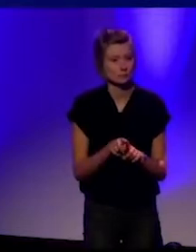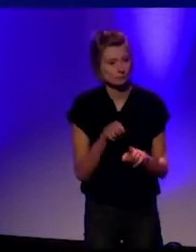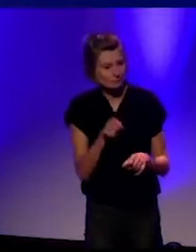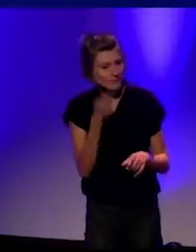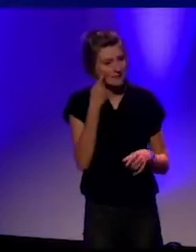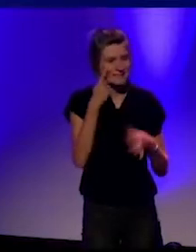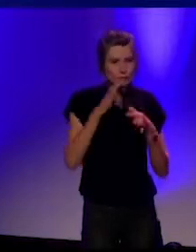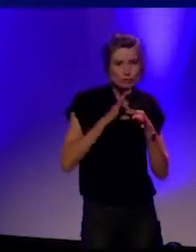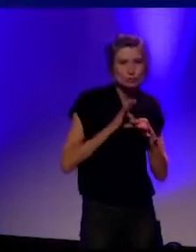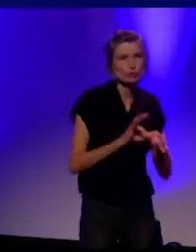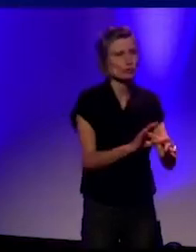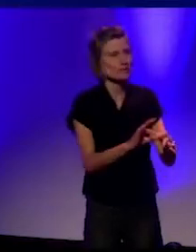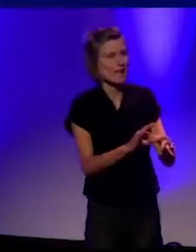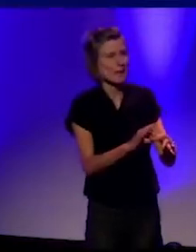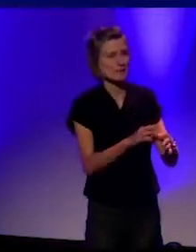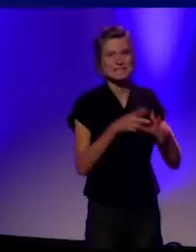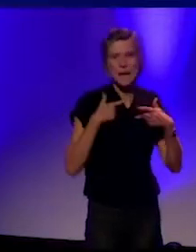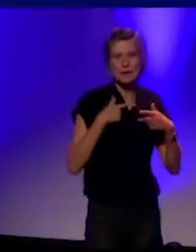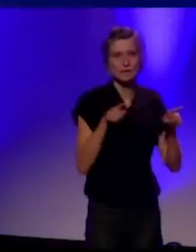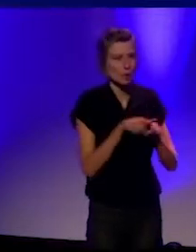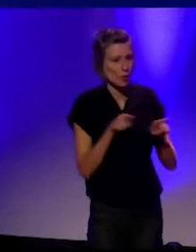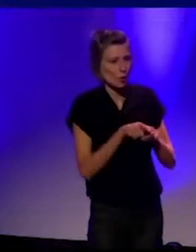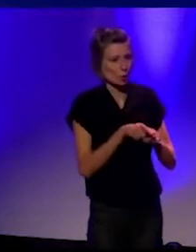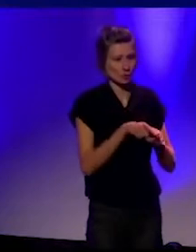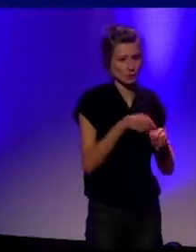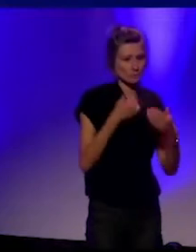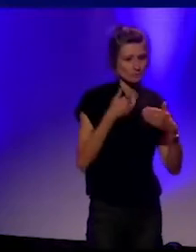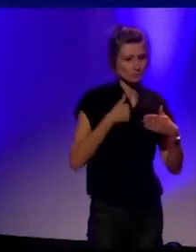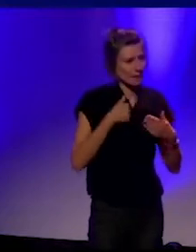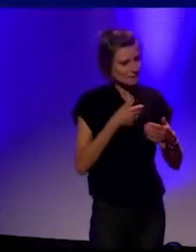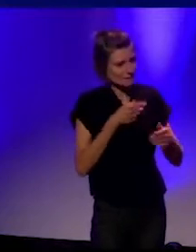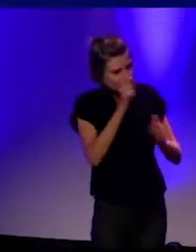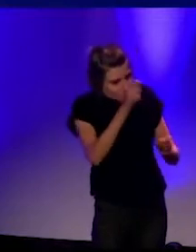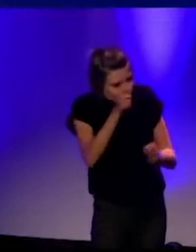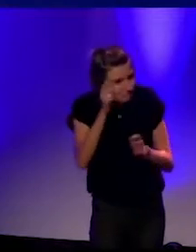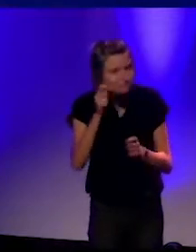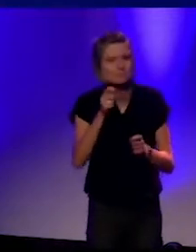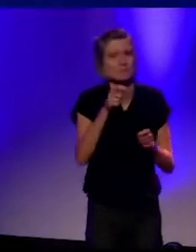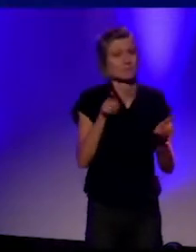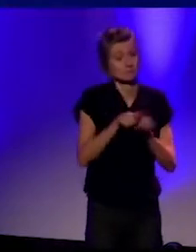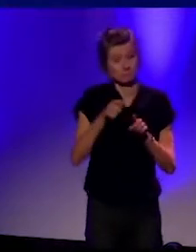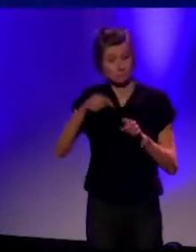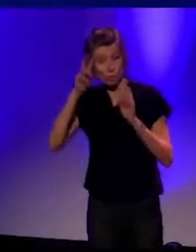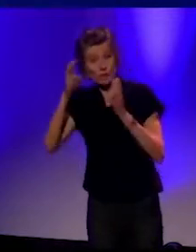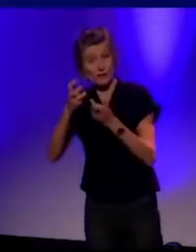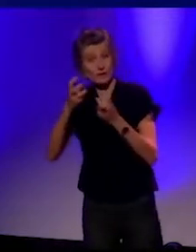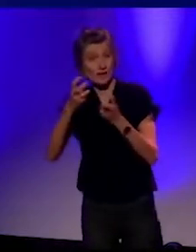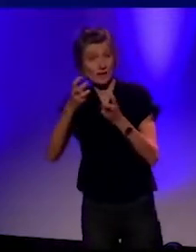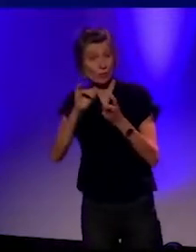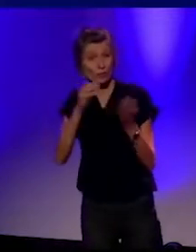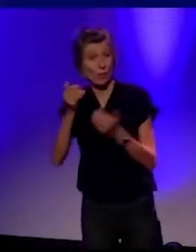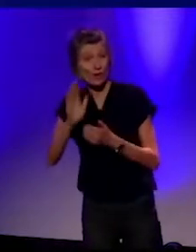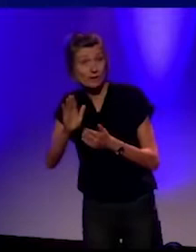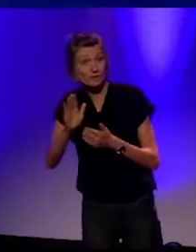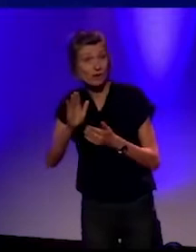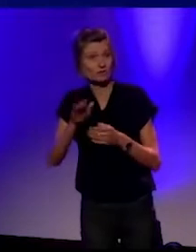meer duurzame, een rechtvaardige samenleving, waarbij van de universiteit evident ook verwacht wordt dat die de grote